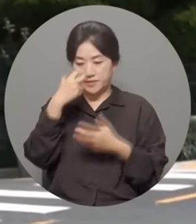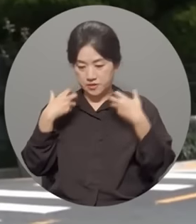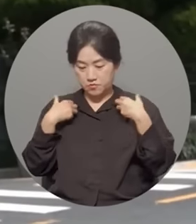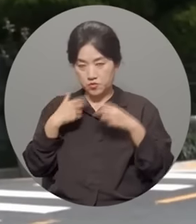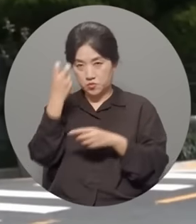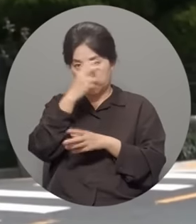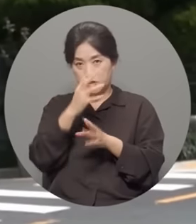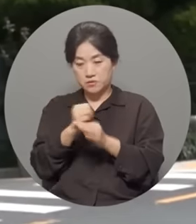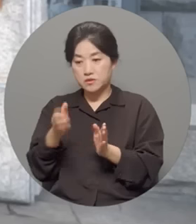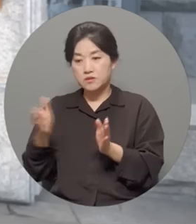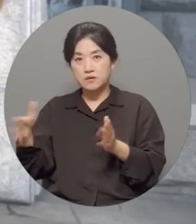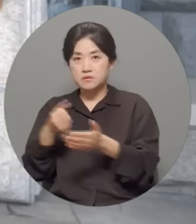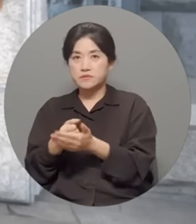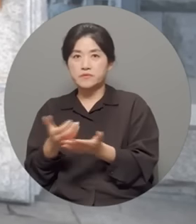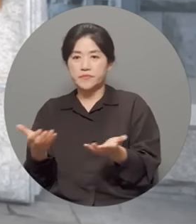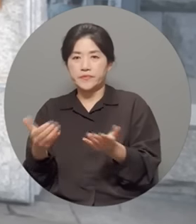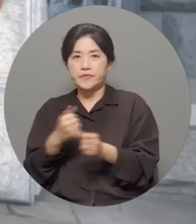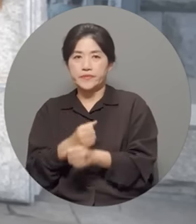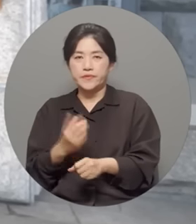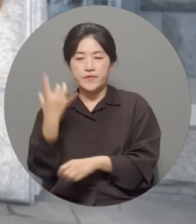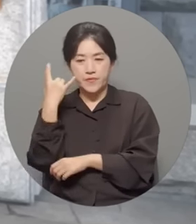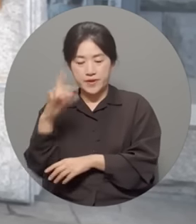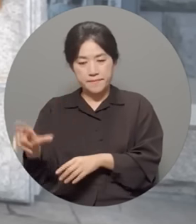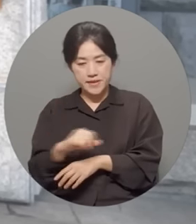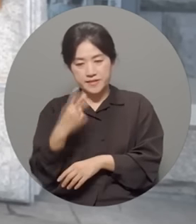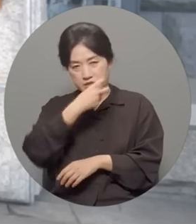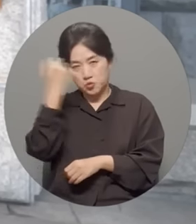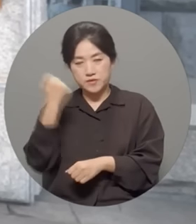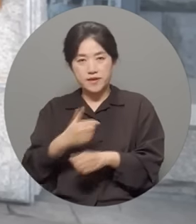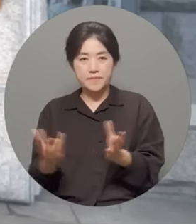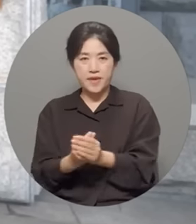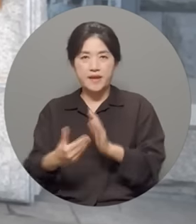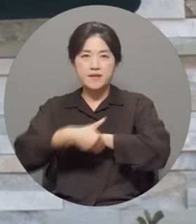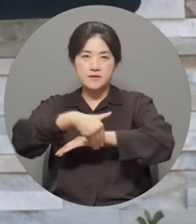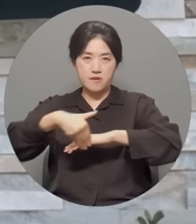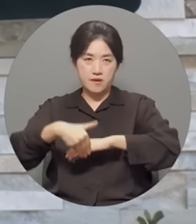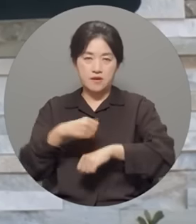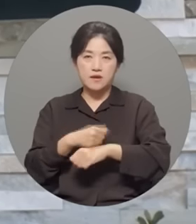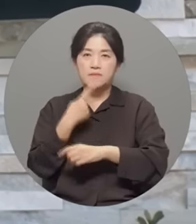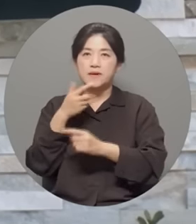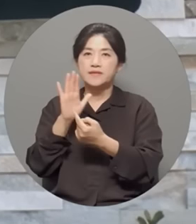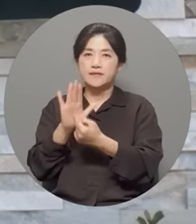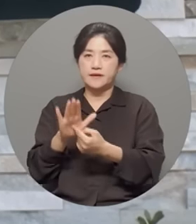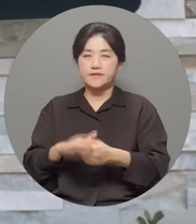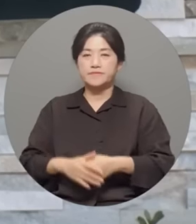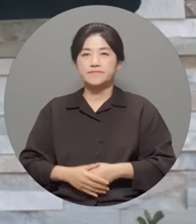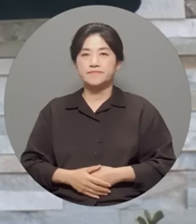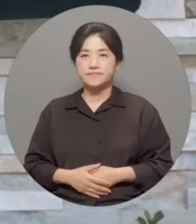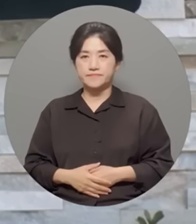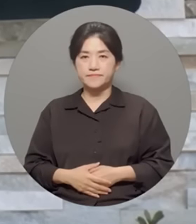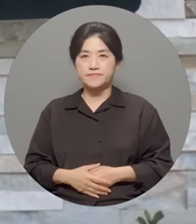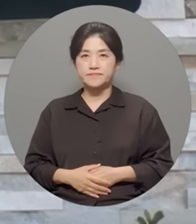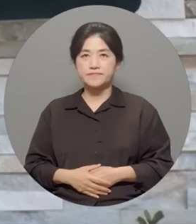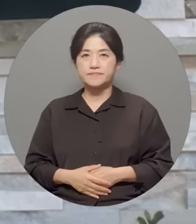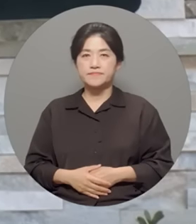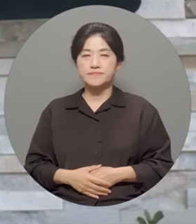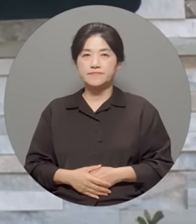기간은 정해지지 않았다며 빠른 시일 내 재조사를 마칠 예정이라고 밝혔습니다. MBC 뉴스 지은수입니다.